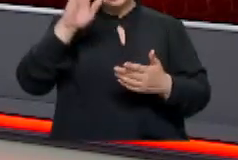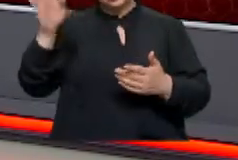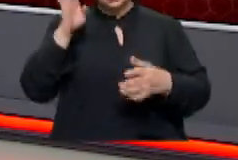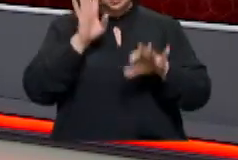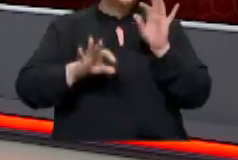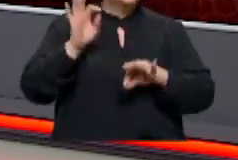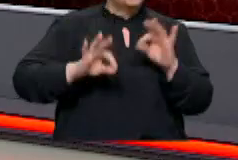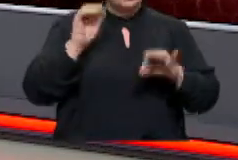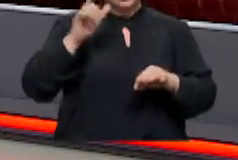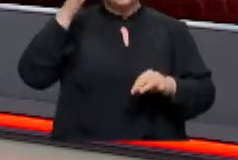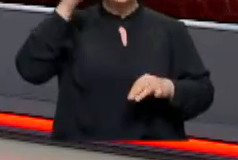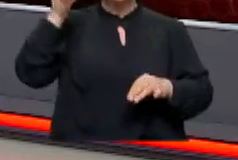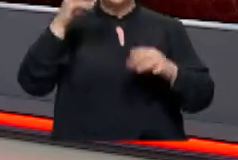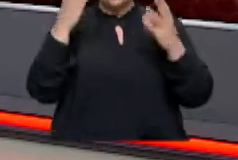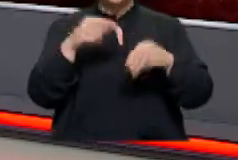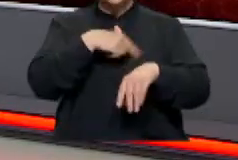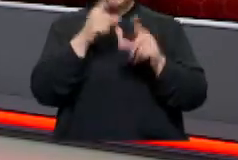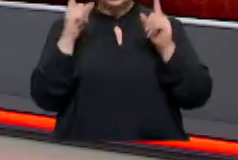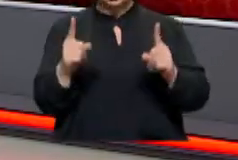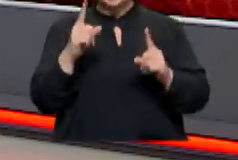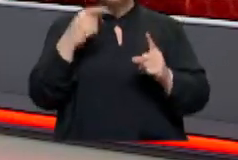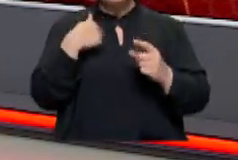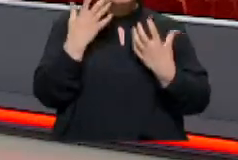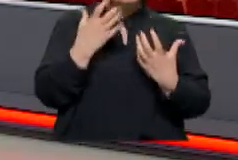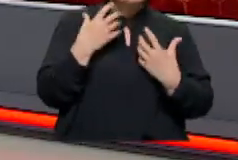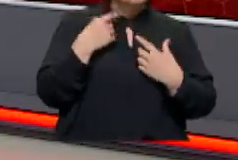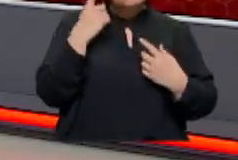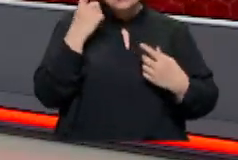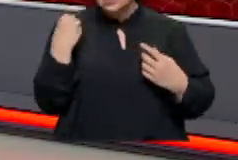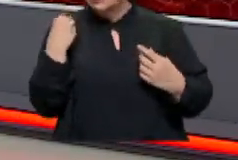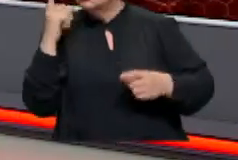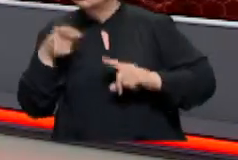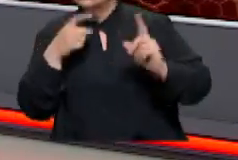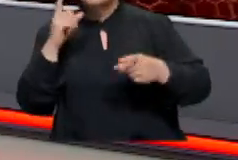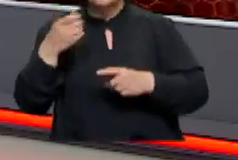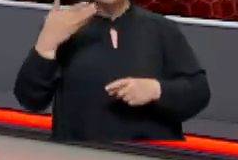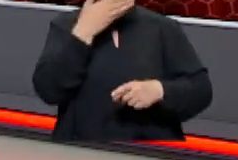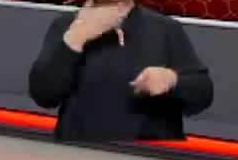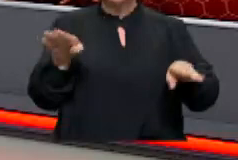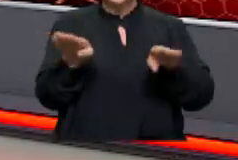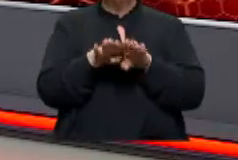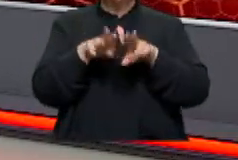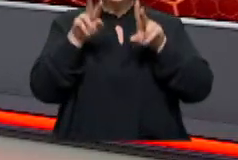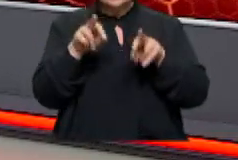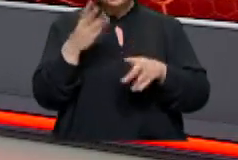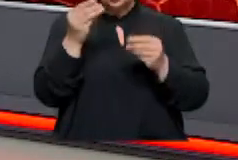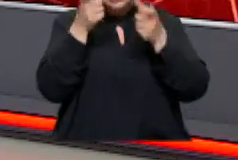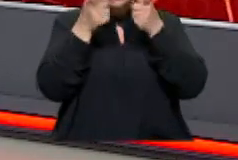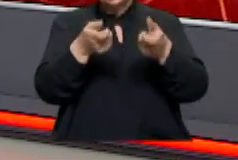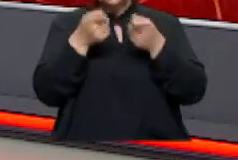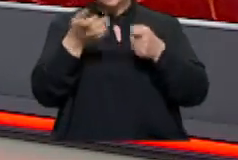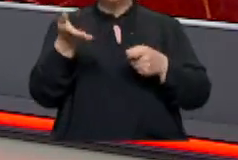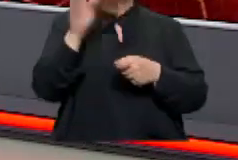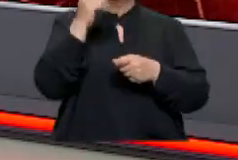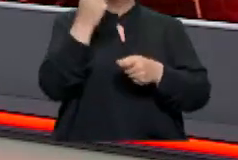gidiyor, incelemelerde bulunuyor. Amerika'da bulunduğum süre boyunca ilgilendiğim yeni olgular arasında fırsat eşitliği kadar çok dikkatimi çeken